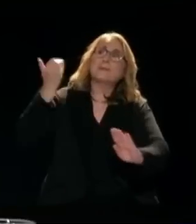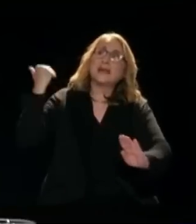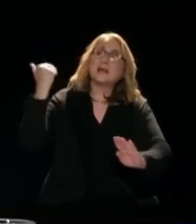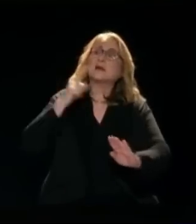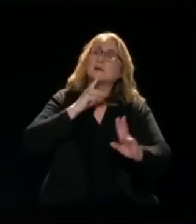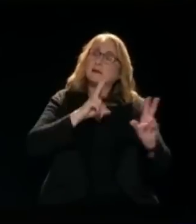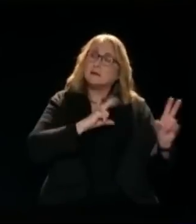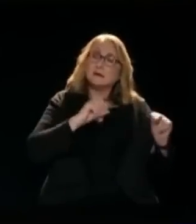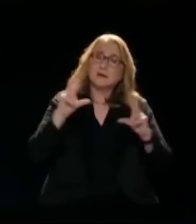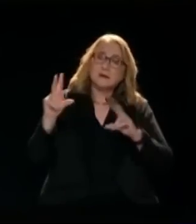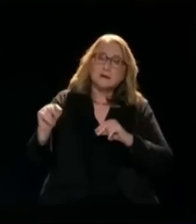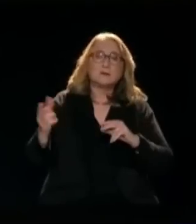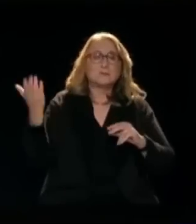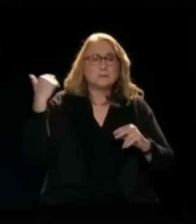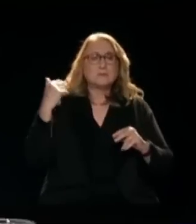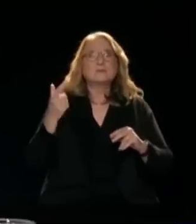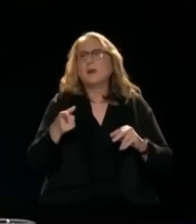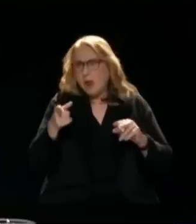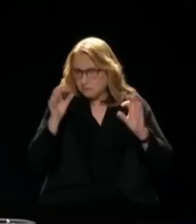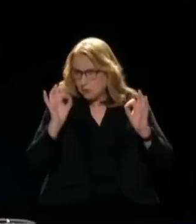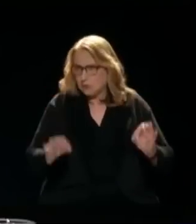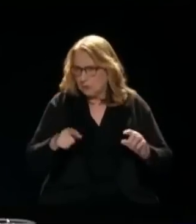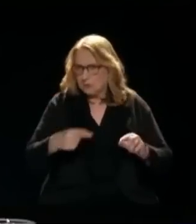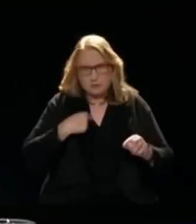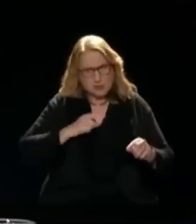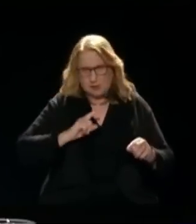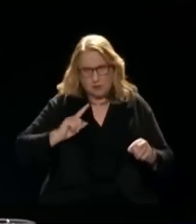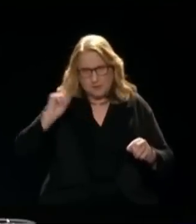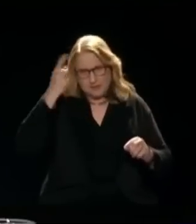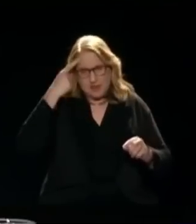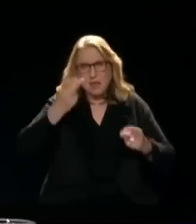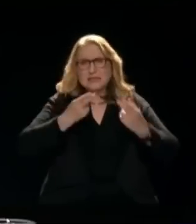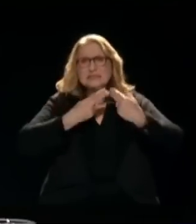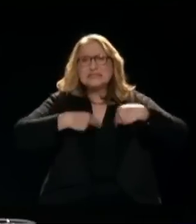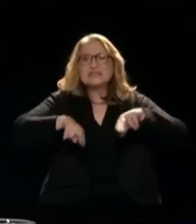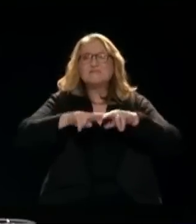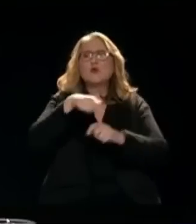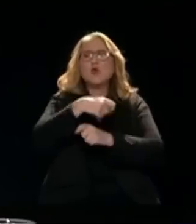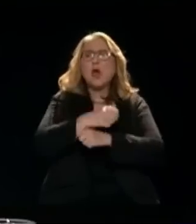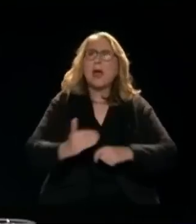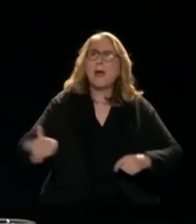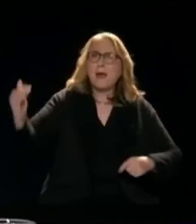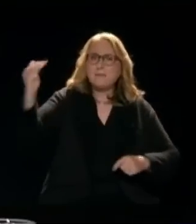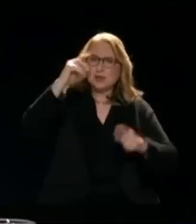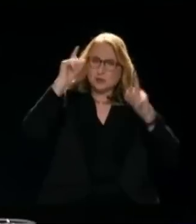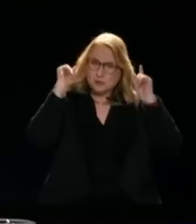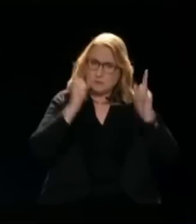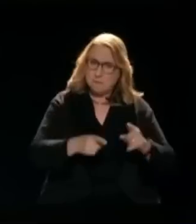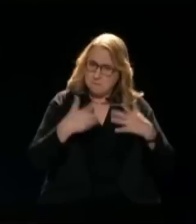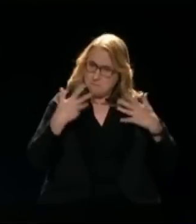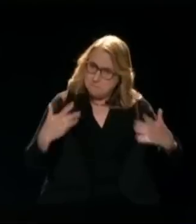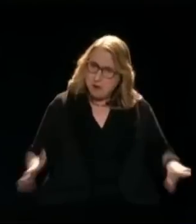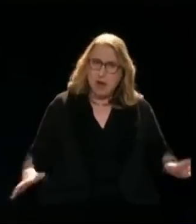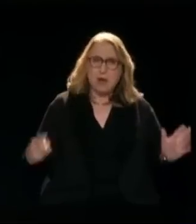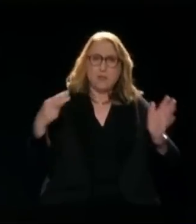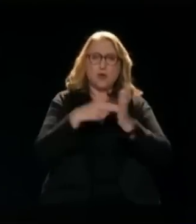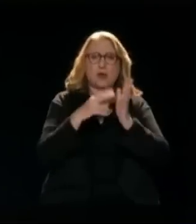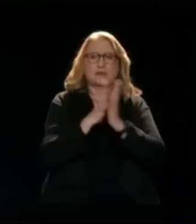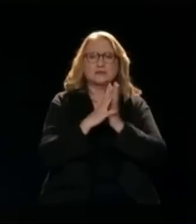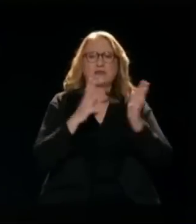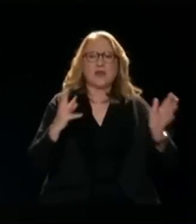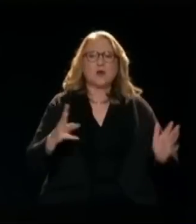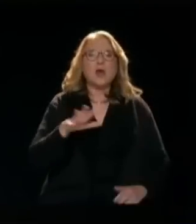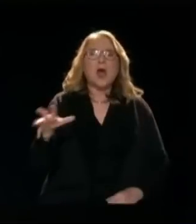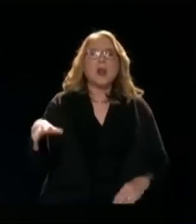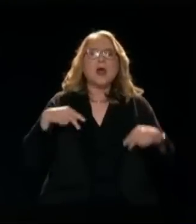14 συντάξεις, φαντάζομαι. Ήταν η απόφαση του Συμβουλίου της Επικρατείας το 2018, το οποίο δεν εφαρμόστηκε ποτέ. Αν είναι εύκολο για κάποια κυβέρνηση